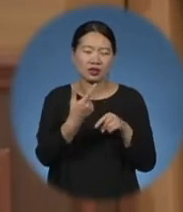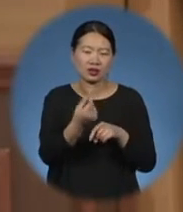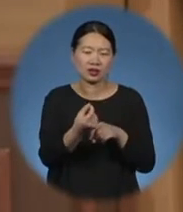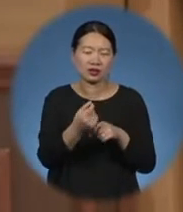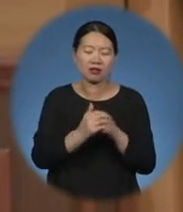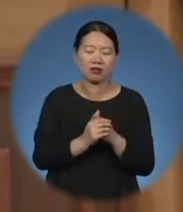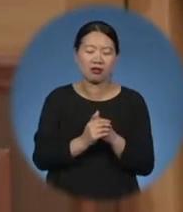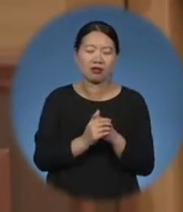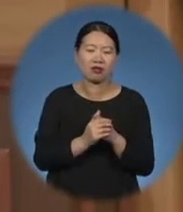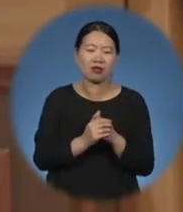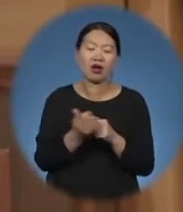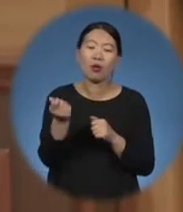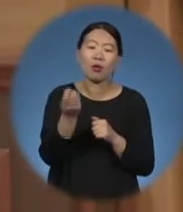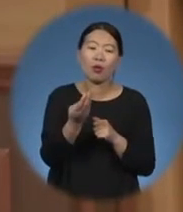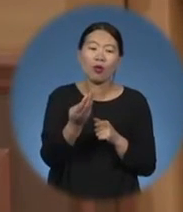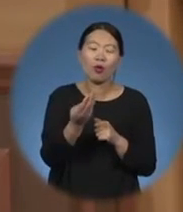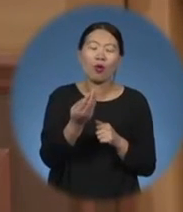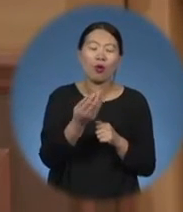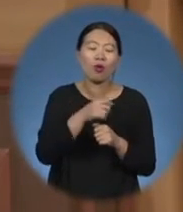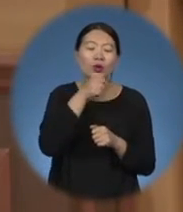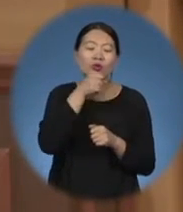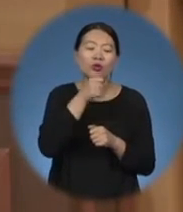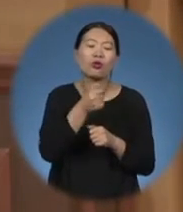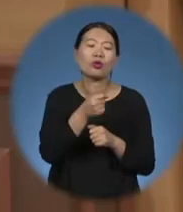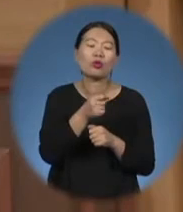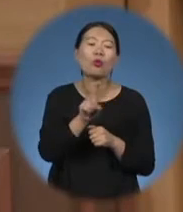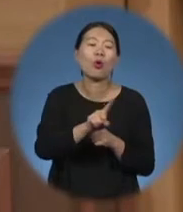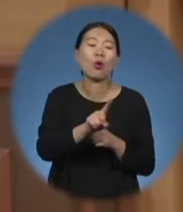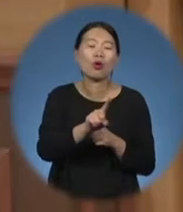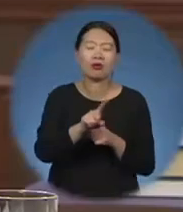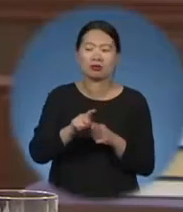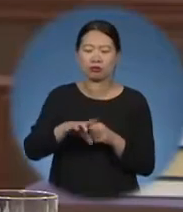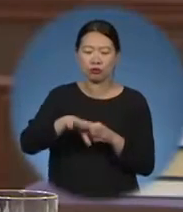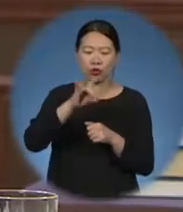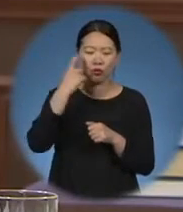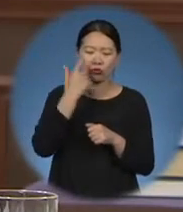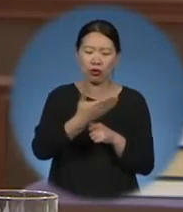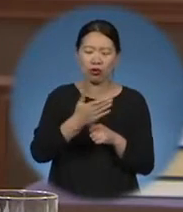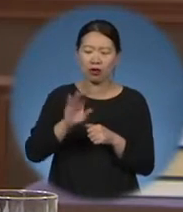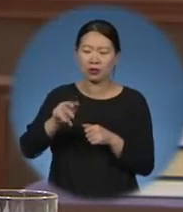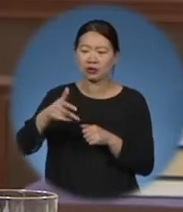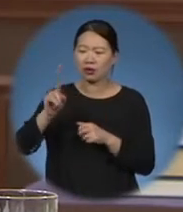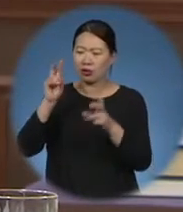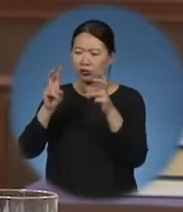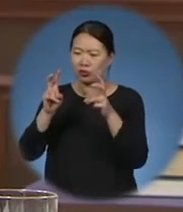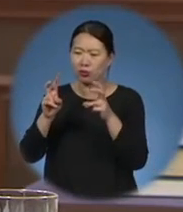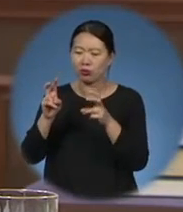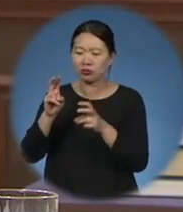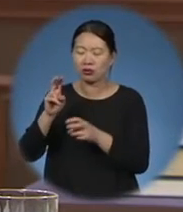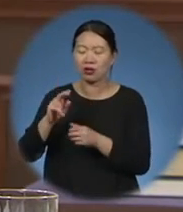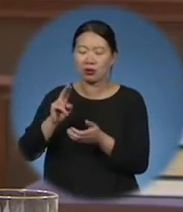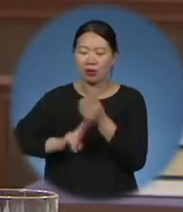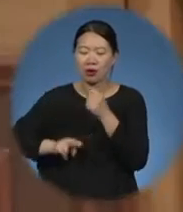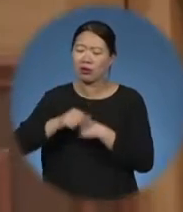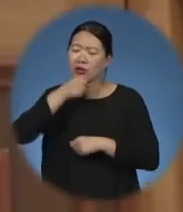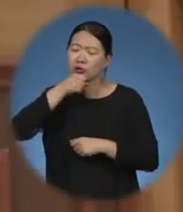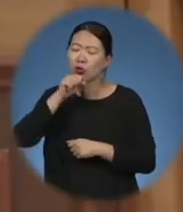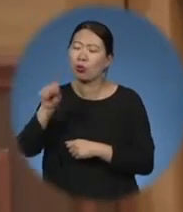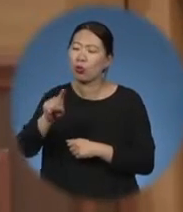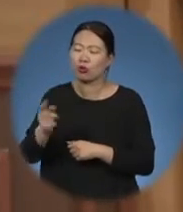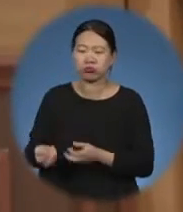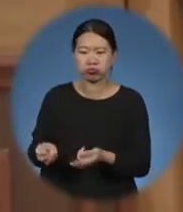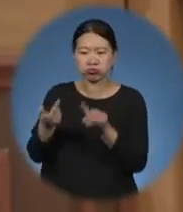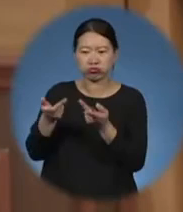건 있는데 이거부터 못더라고요. 그래서 그건 아니지 않느냐. 벤처 기업이 어디 납품 실적이 있습니까? 네. 그러니까 이제 그런 부분들은 네. 정말